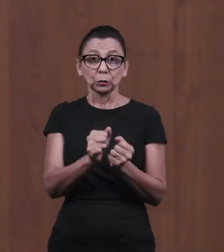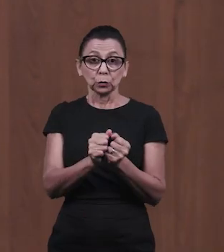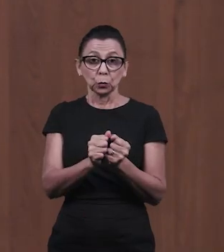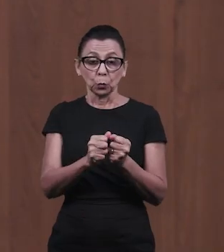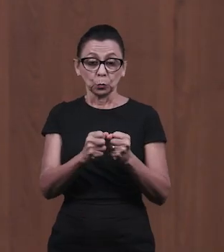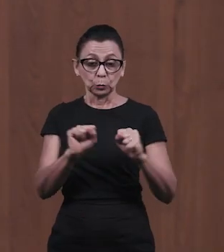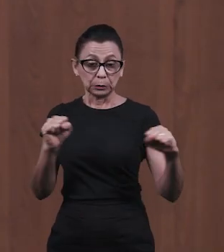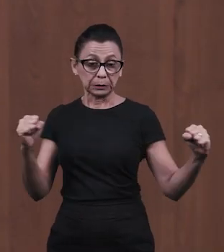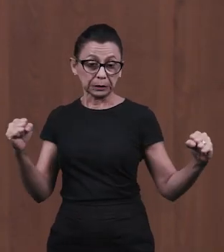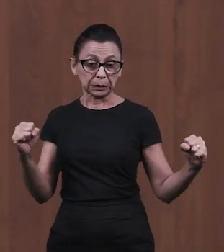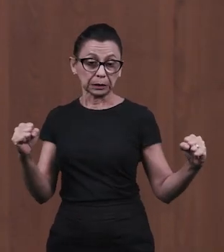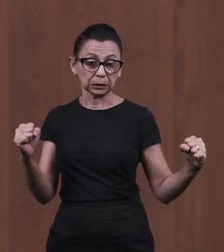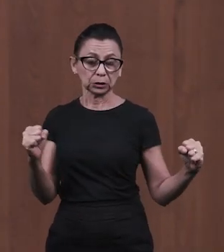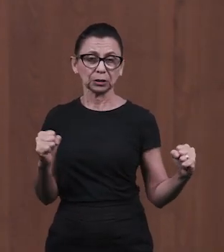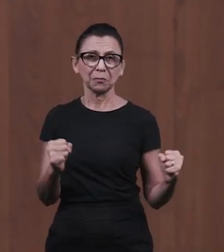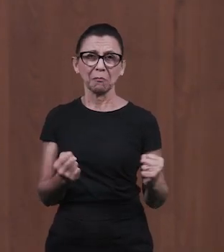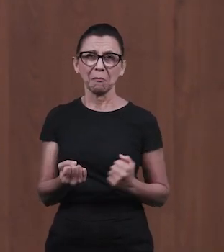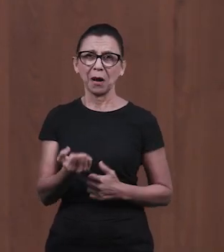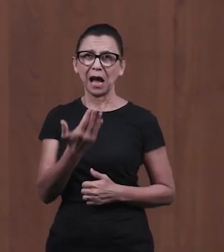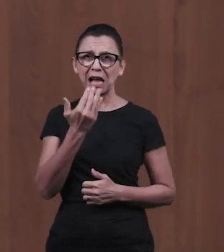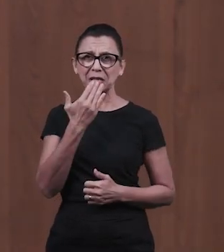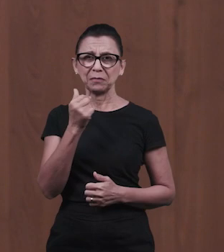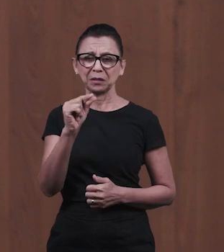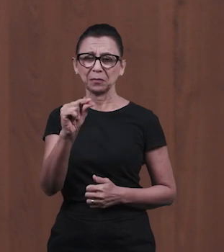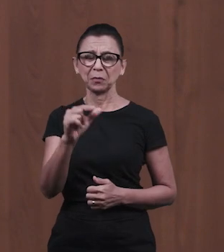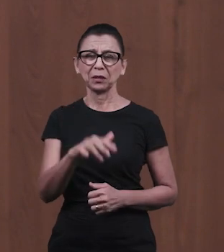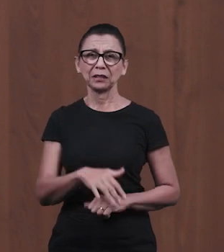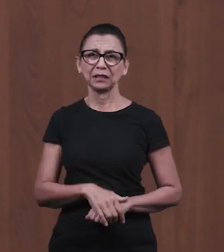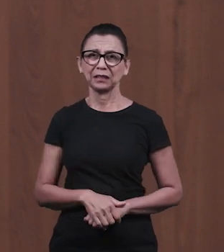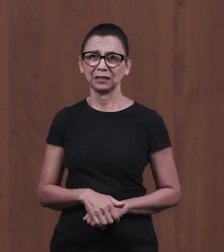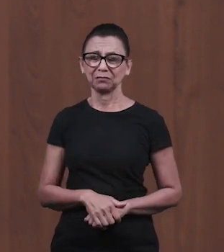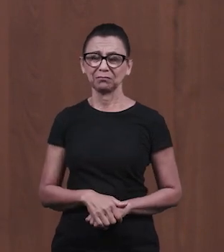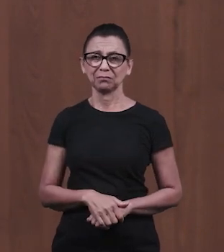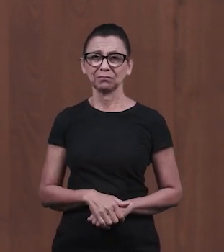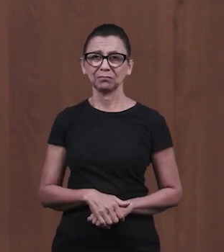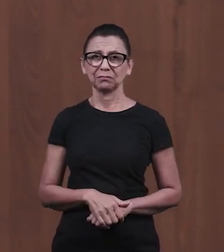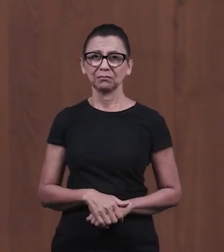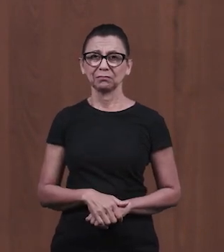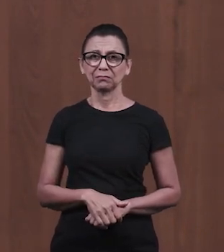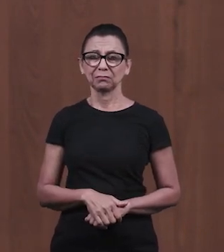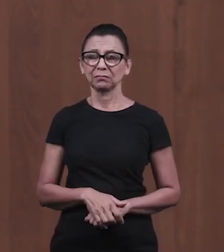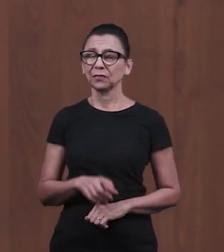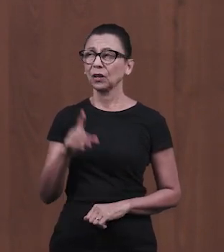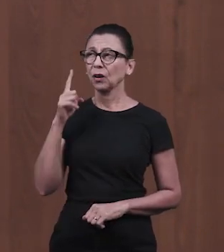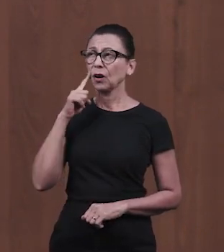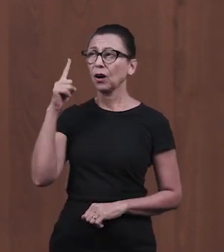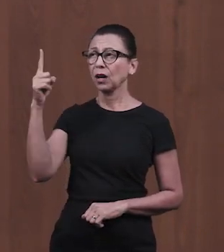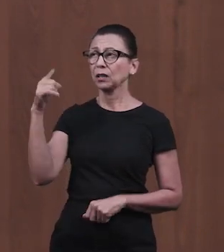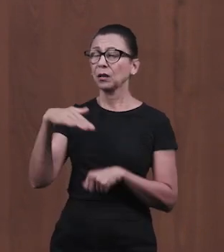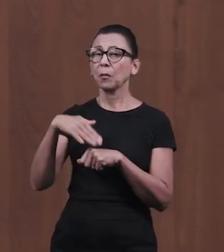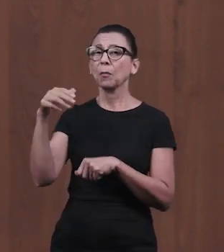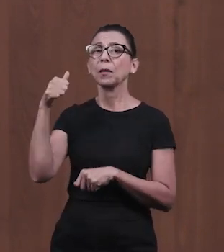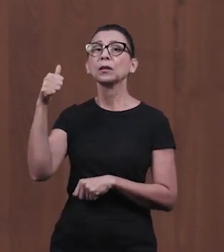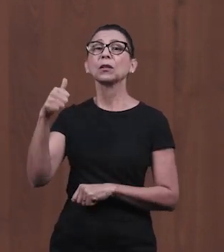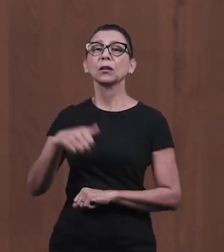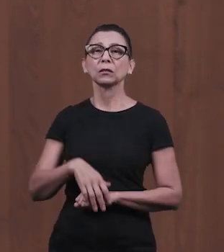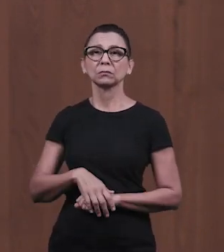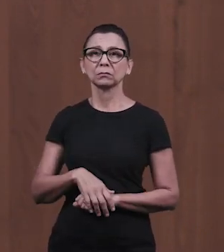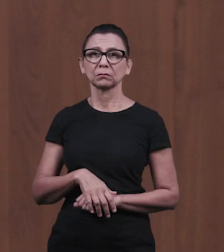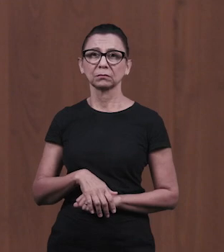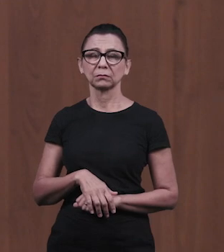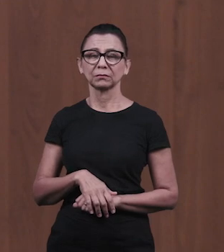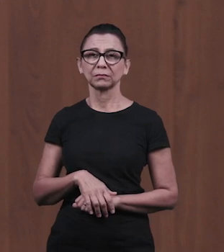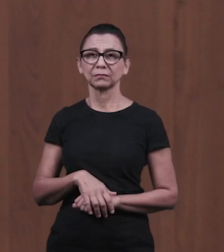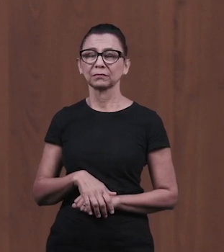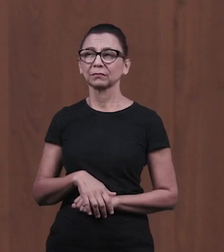как хлеб без закваски. Какой же хлеб лучше, с закваской или без закваски? Посмотрите, хлеб без закваски.